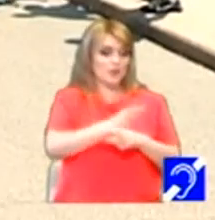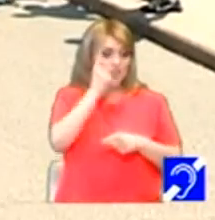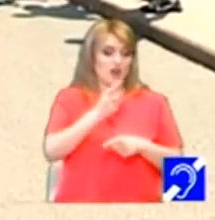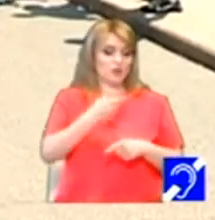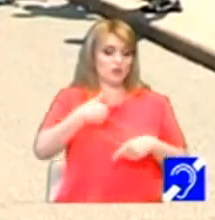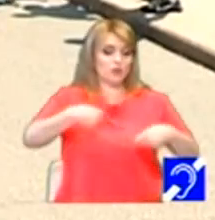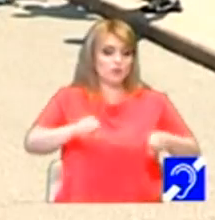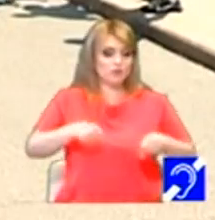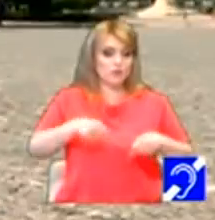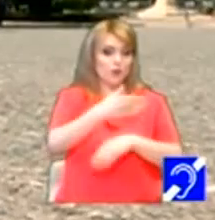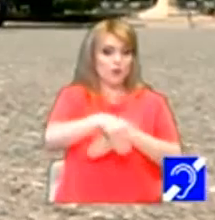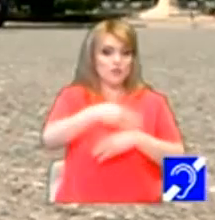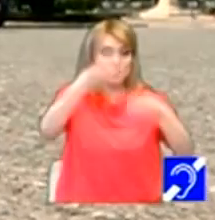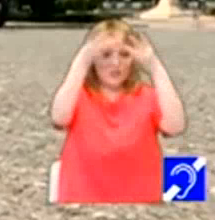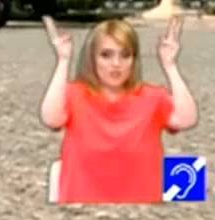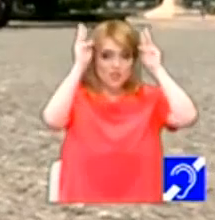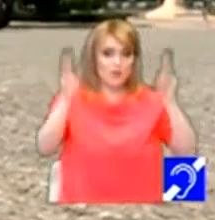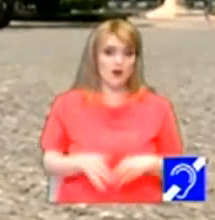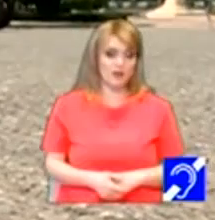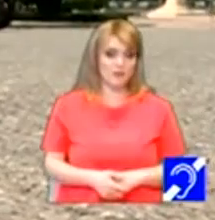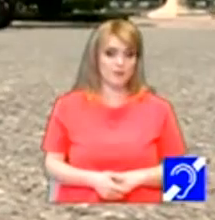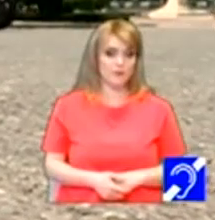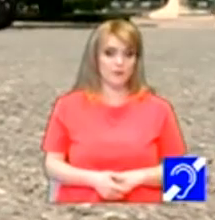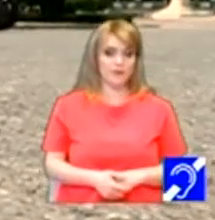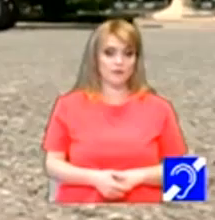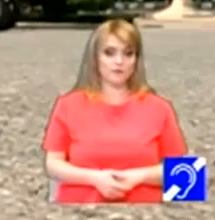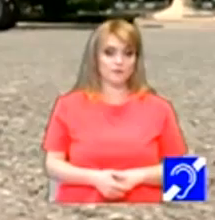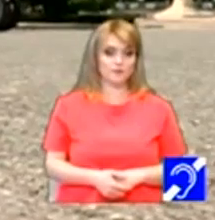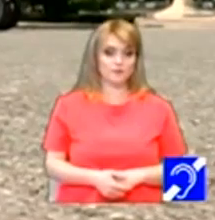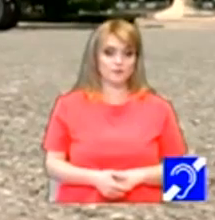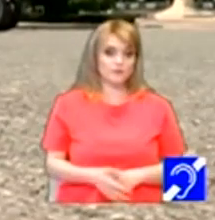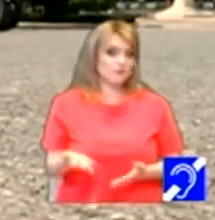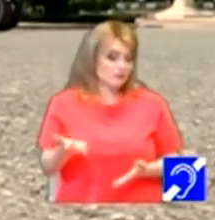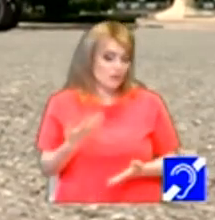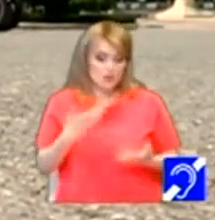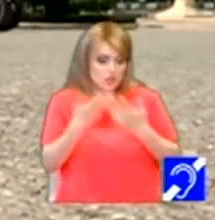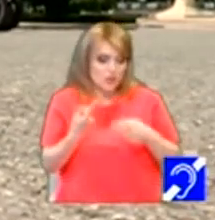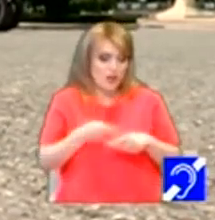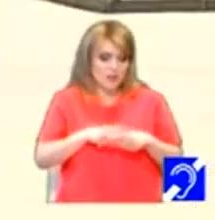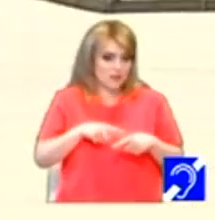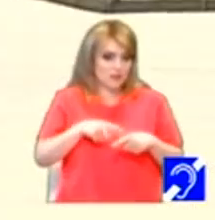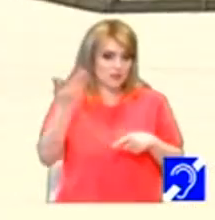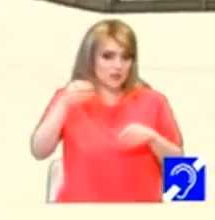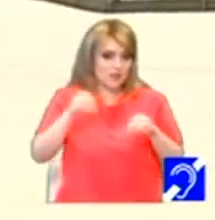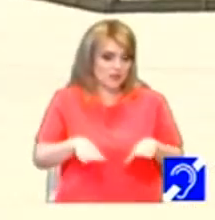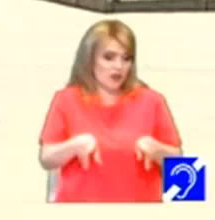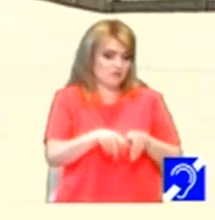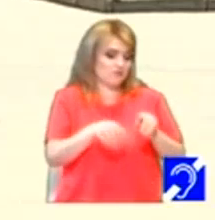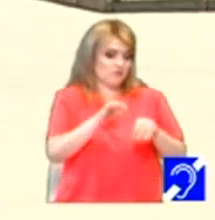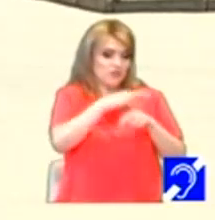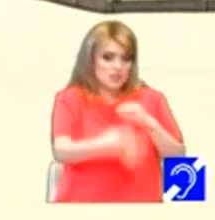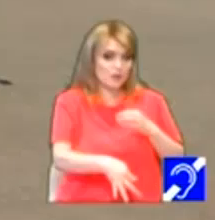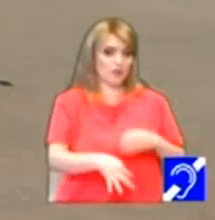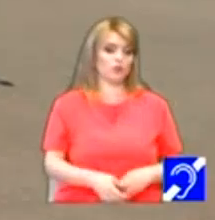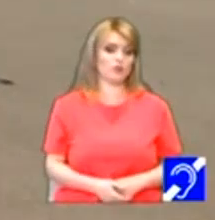pe bulevardul Ștefan cel Mare. Noi calificăm această acțiune ca o faptă discriminatorie,